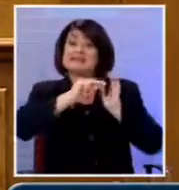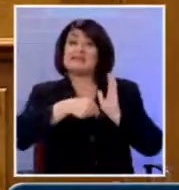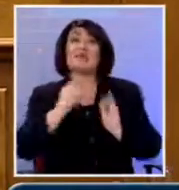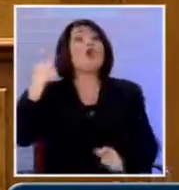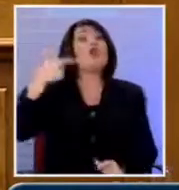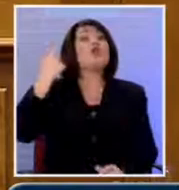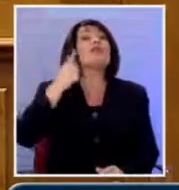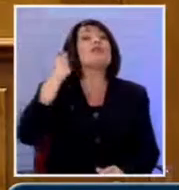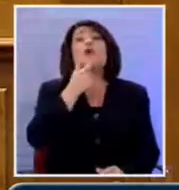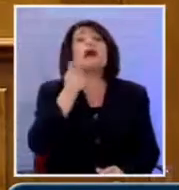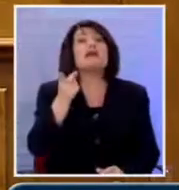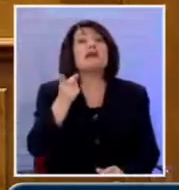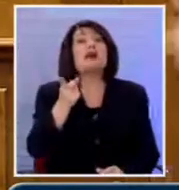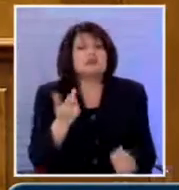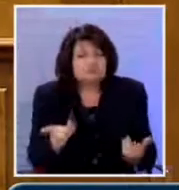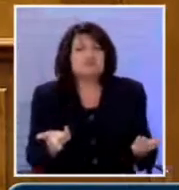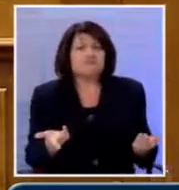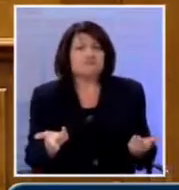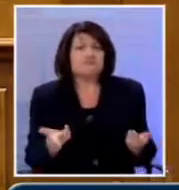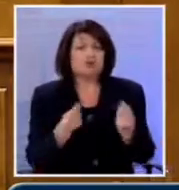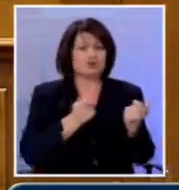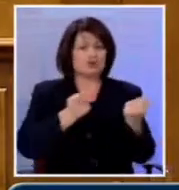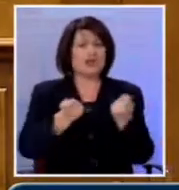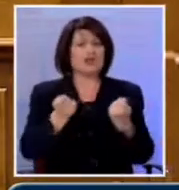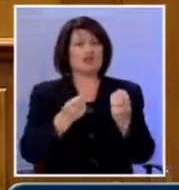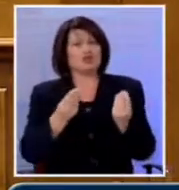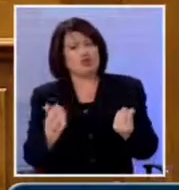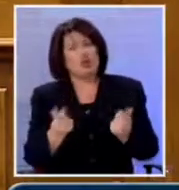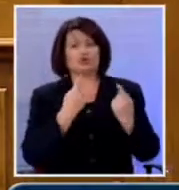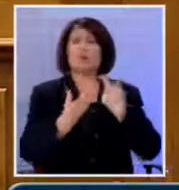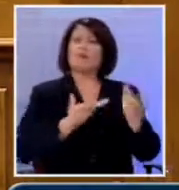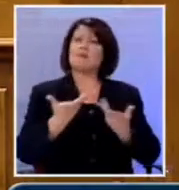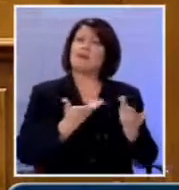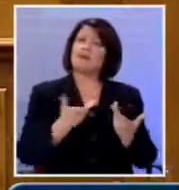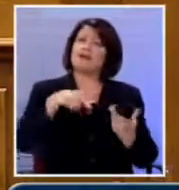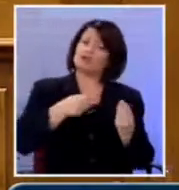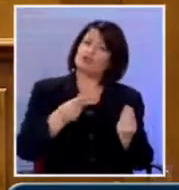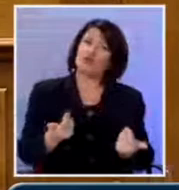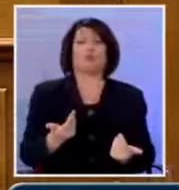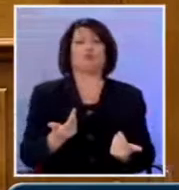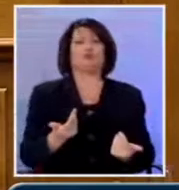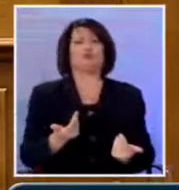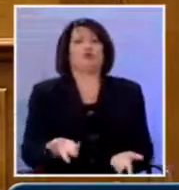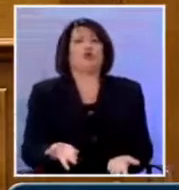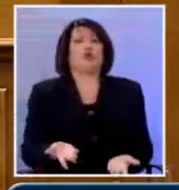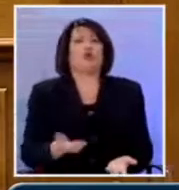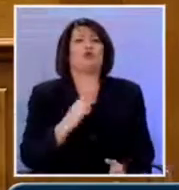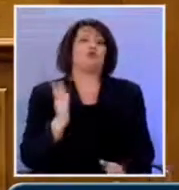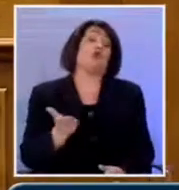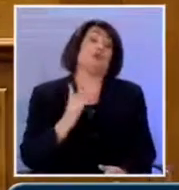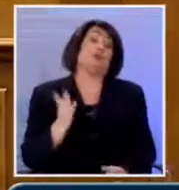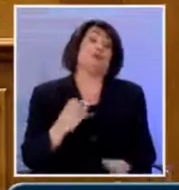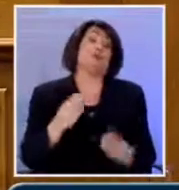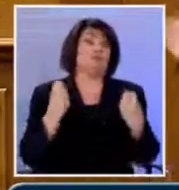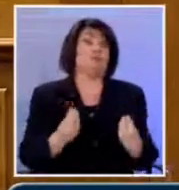Λονδίνου. Γιατί όχι, έτσι διαχειρίζεται κανείς και διαπραγματεύεται. Όχι πώς θα, θα κάνει